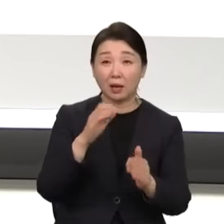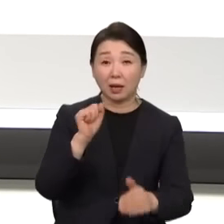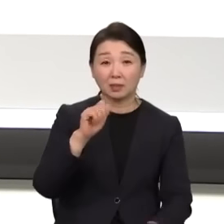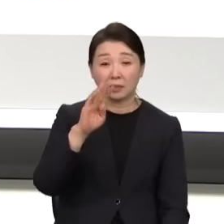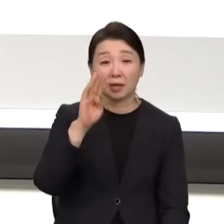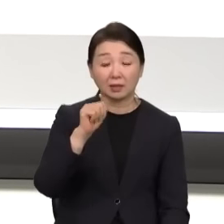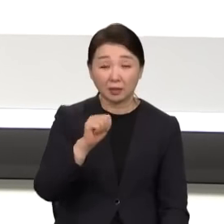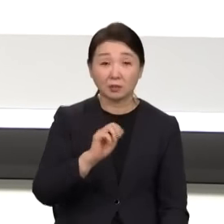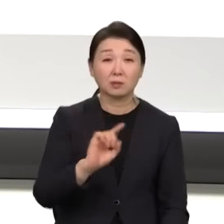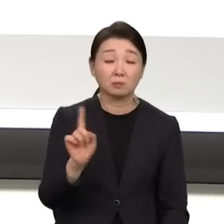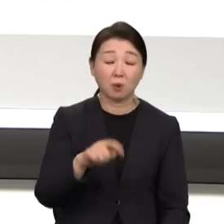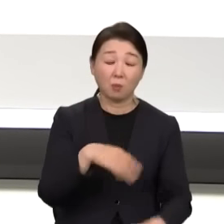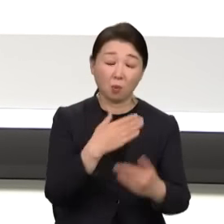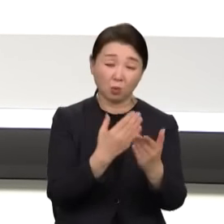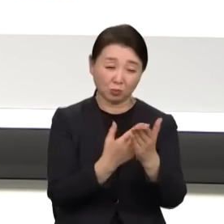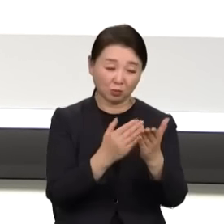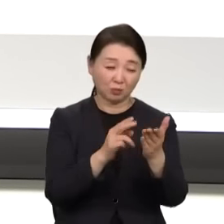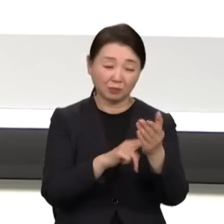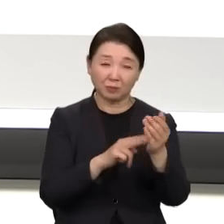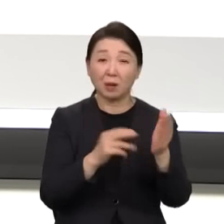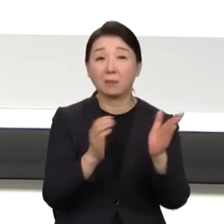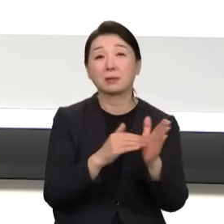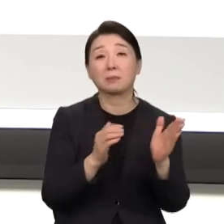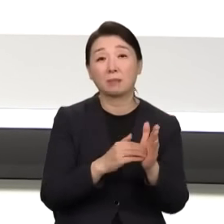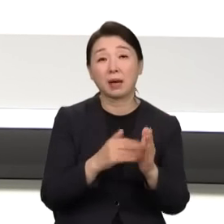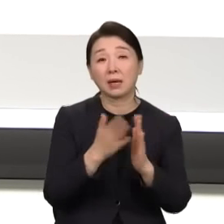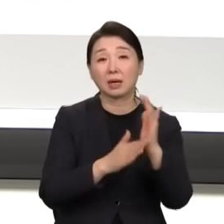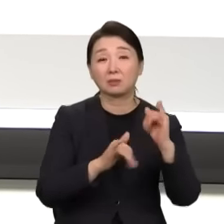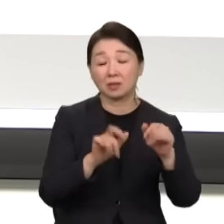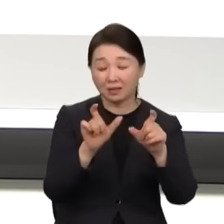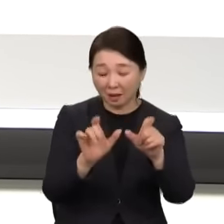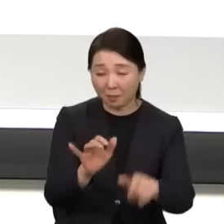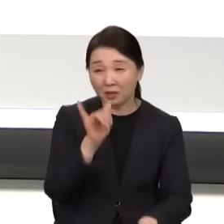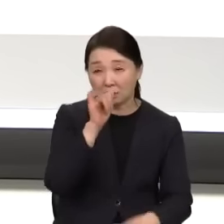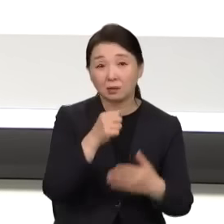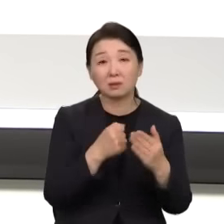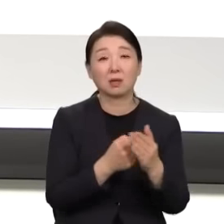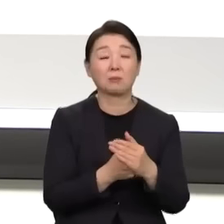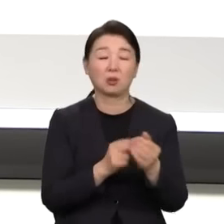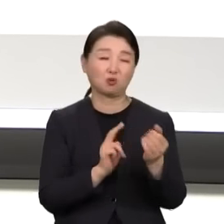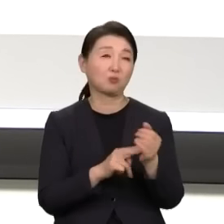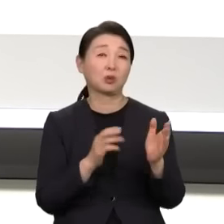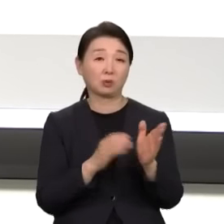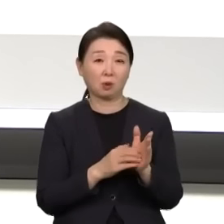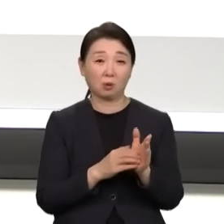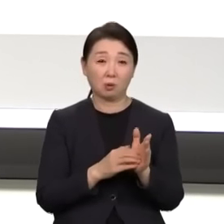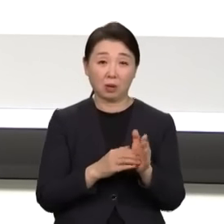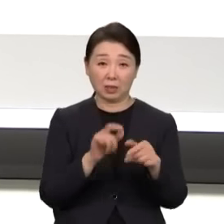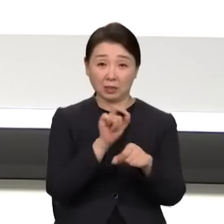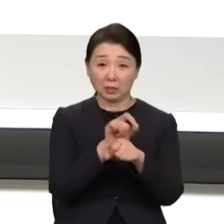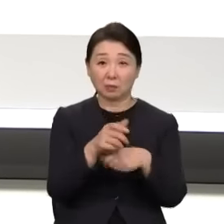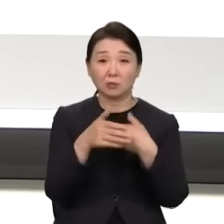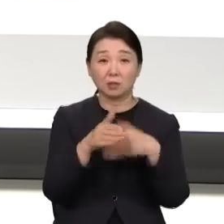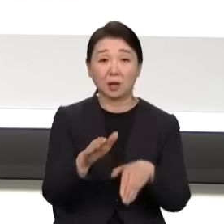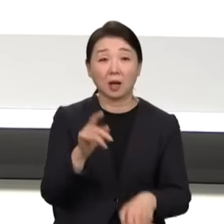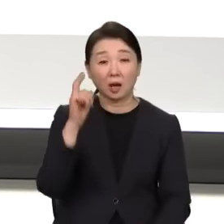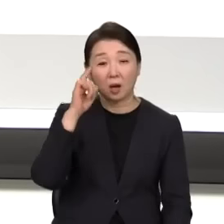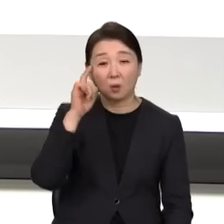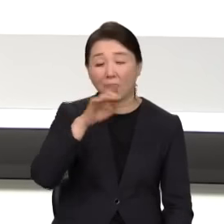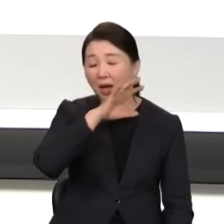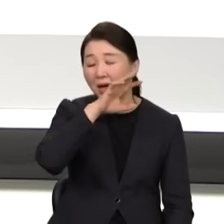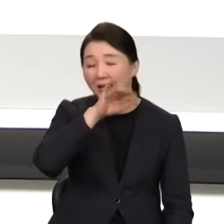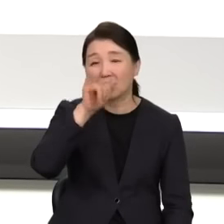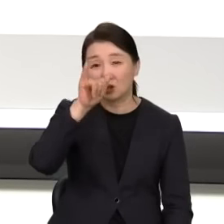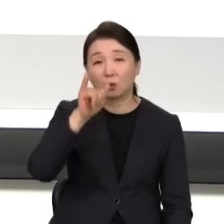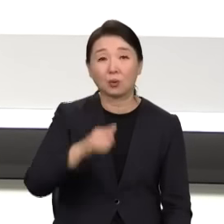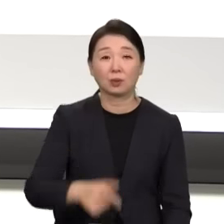없다고 해놨는데요 가족 사진에 악플이 달려서 비공개로 했다고 합니다 그 특히 그 김재석 의원 사무실 앞에는 지금 각종 항의 시효가